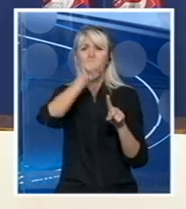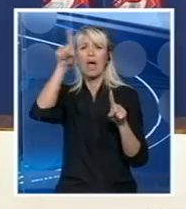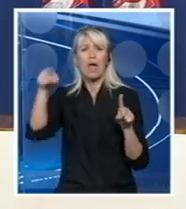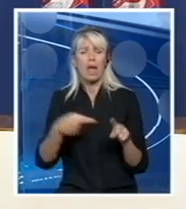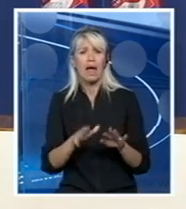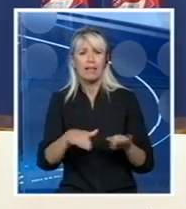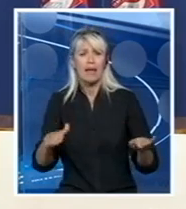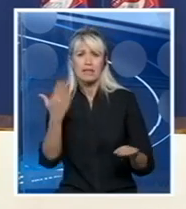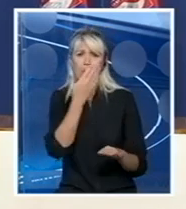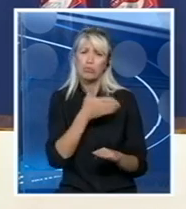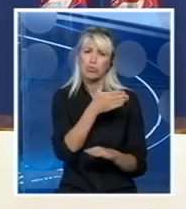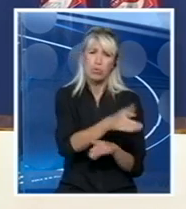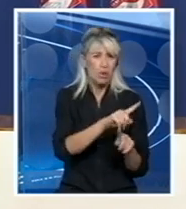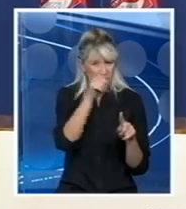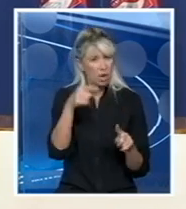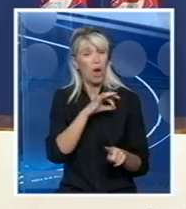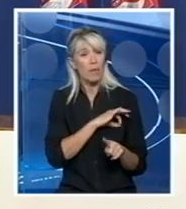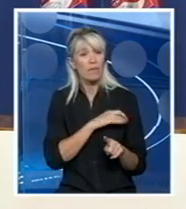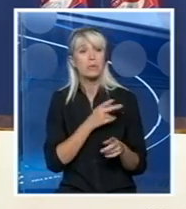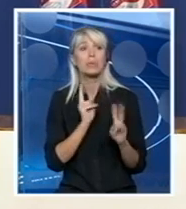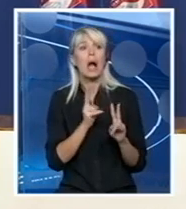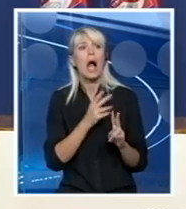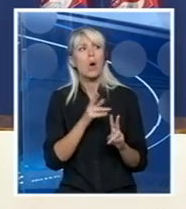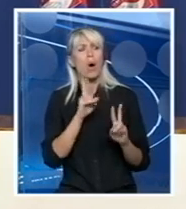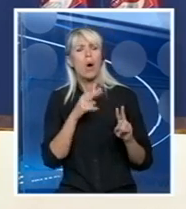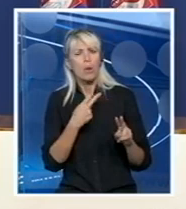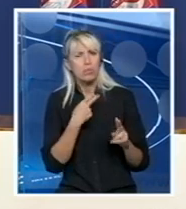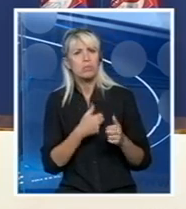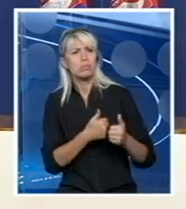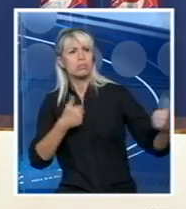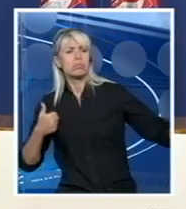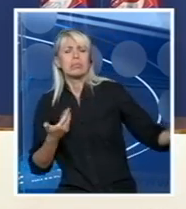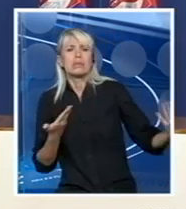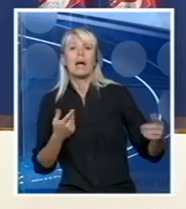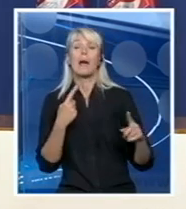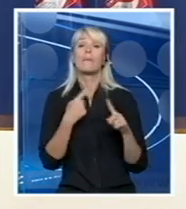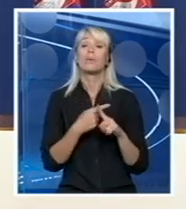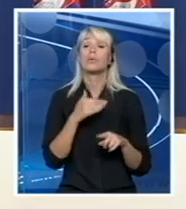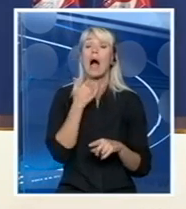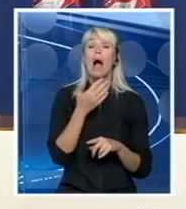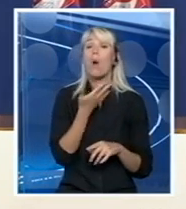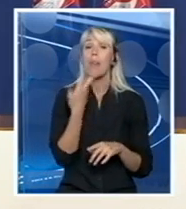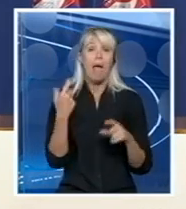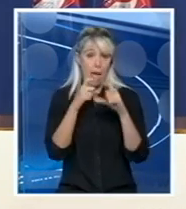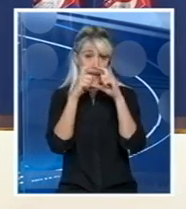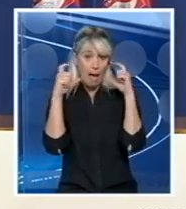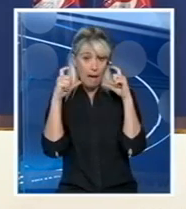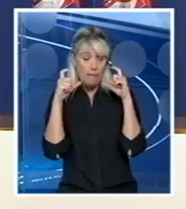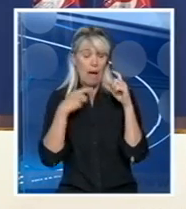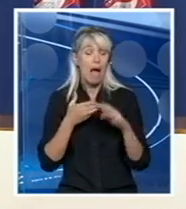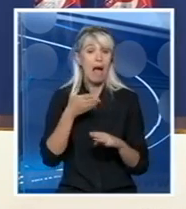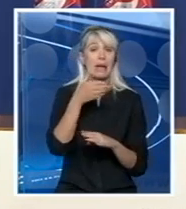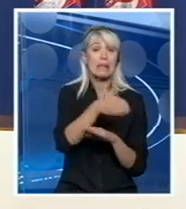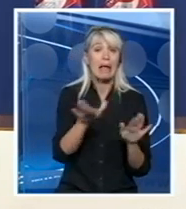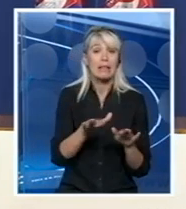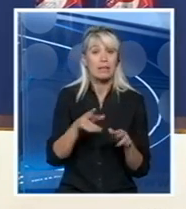moguće održati fizičku distancu? I da li će ona deca koja ne budu nosila maske biti vraćena kući i dobijati